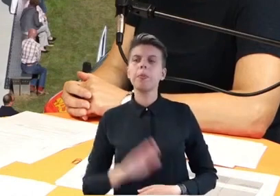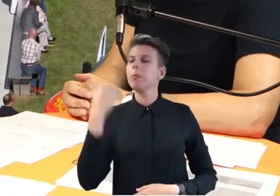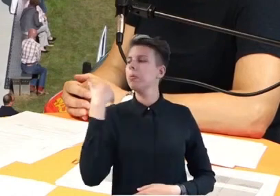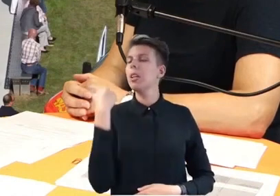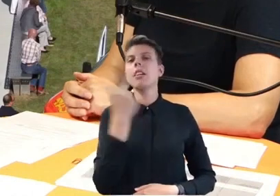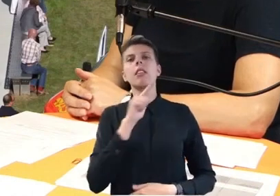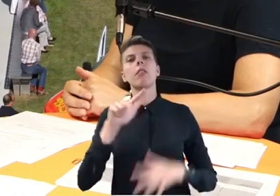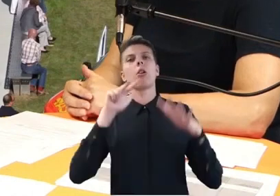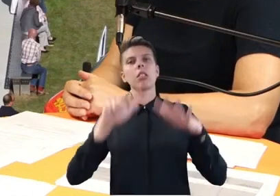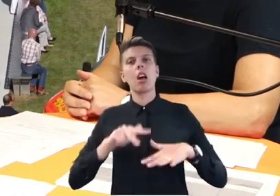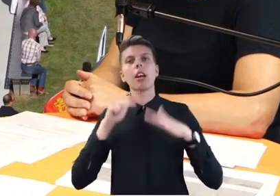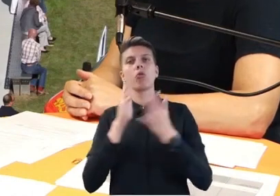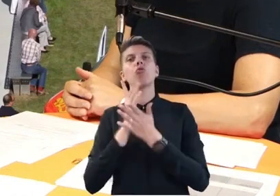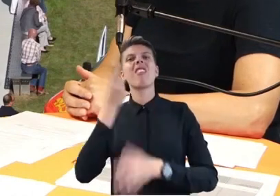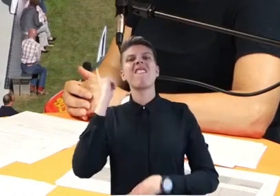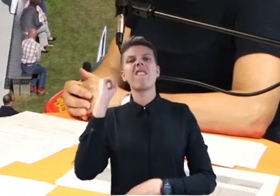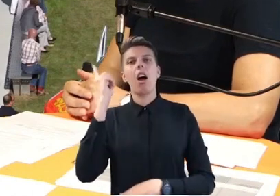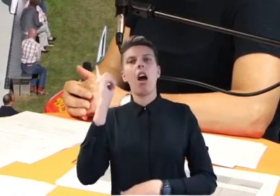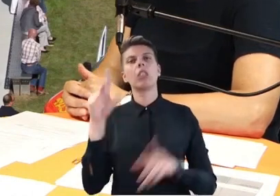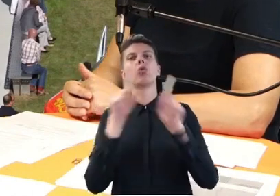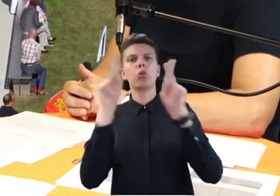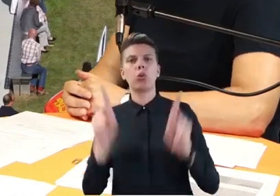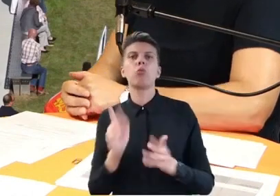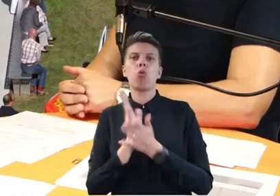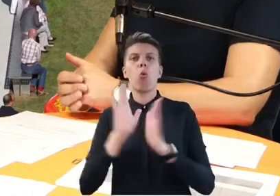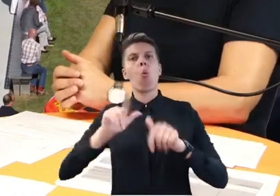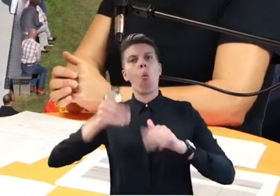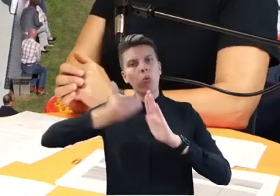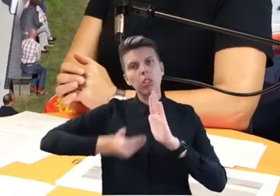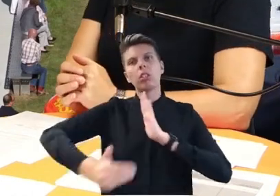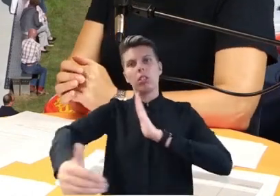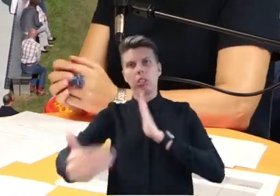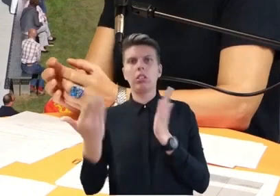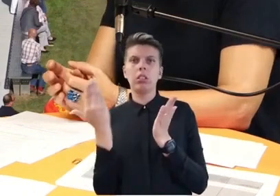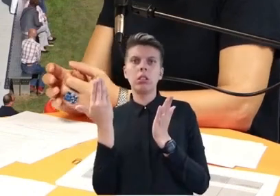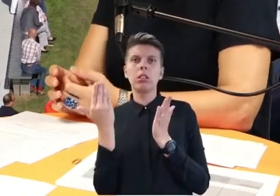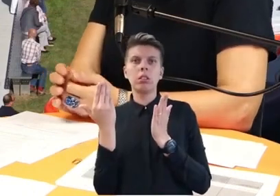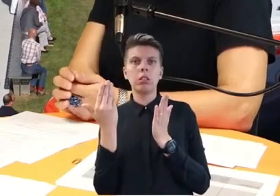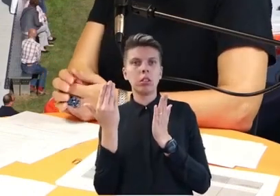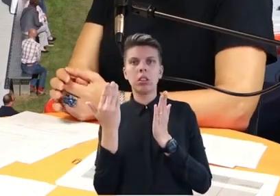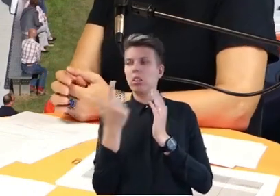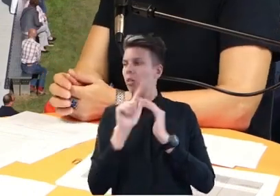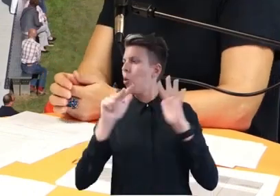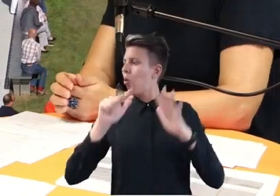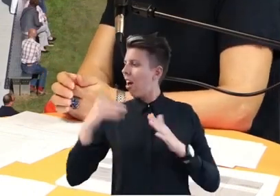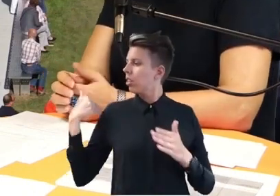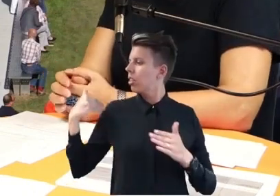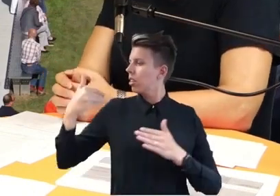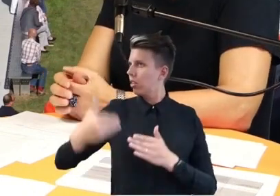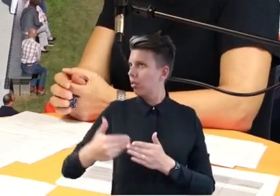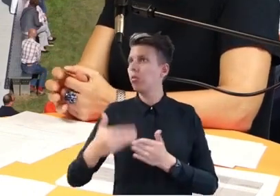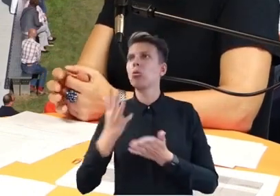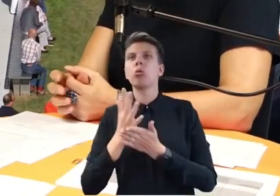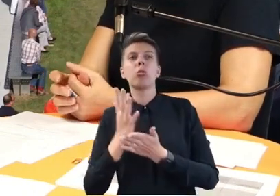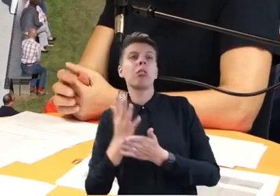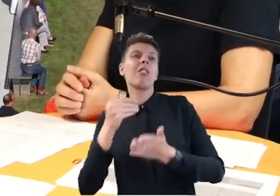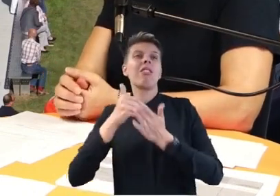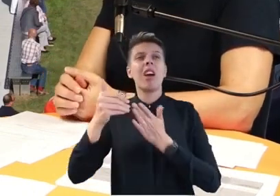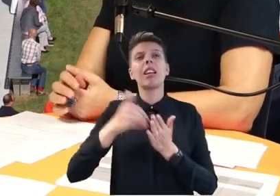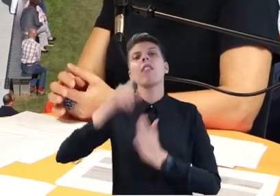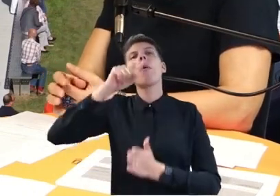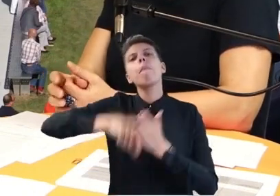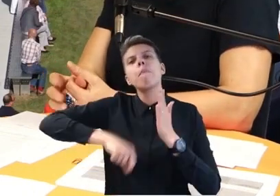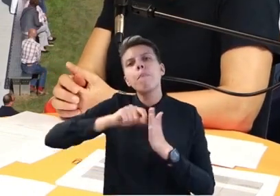2018 wurde dazu das Rahmenkonzept in Kraft gesetzt und seitdem beschäftigen wir uns vor allem mit den weiteren Beschaffungsmaßnahmen, dass